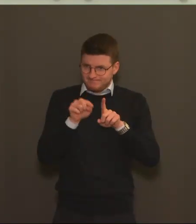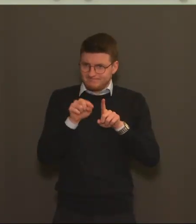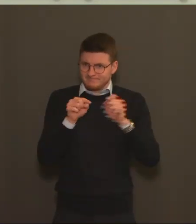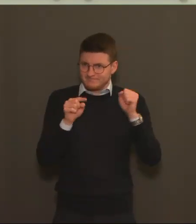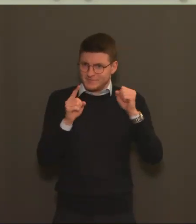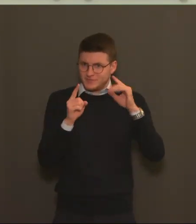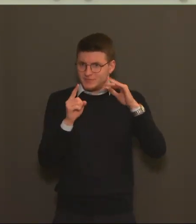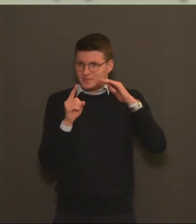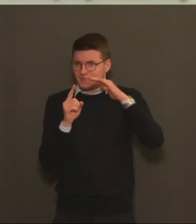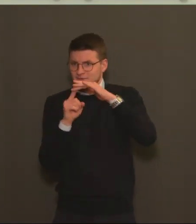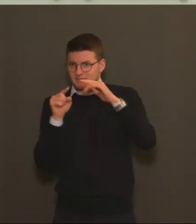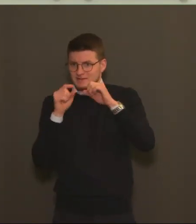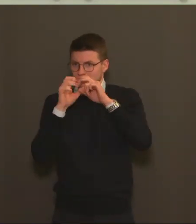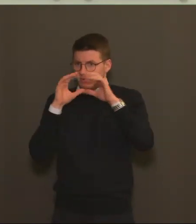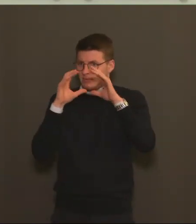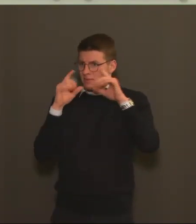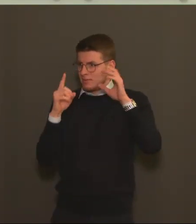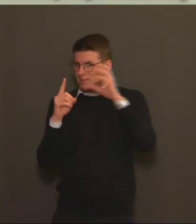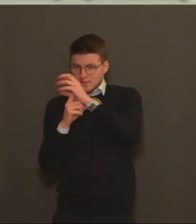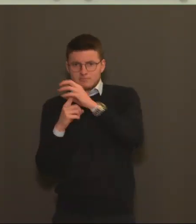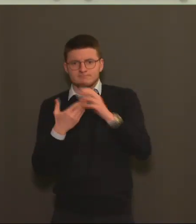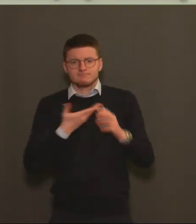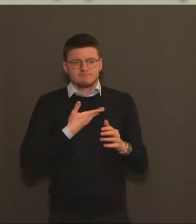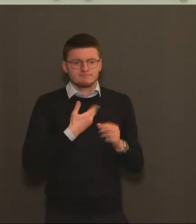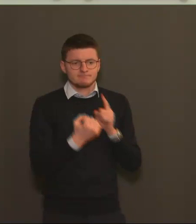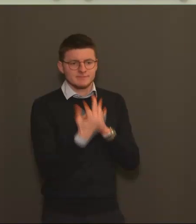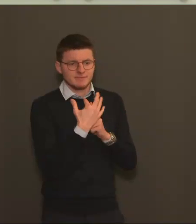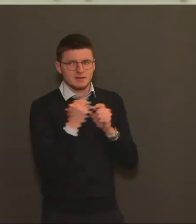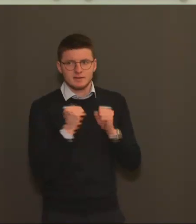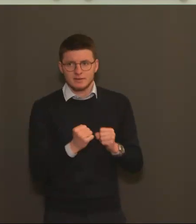van dikke en dunne druppels in het gezicht.